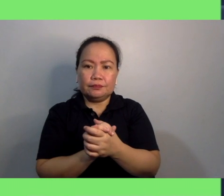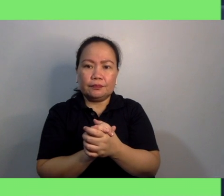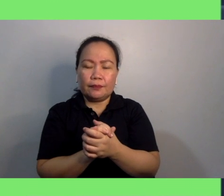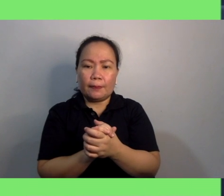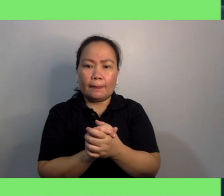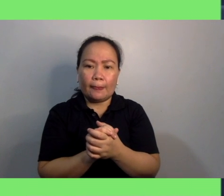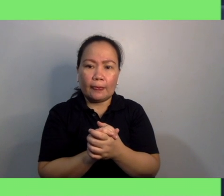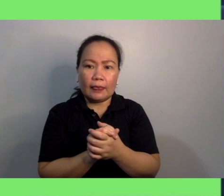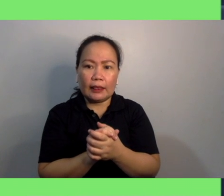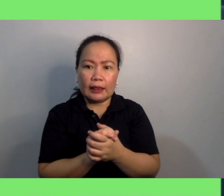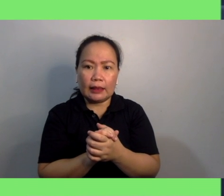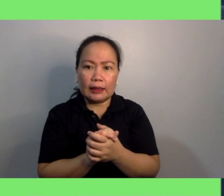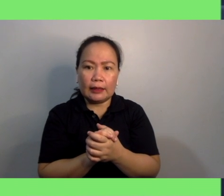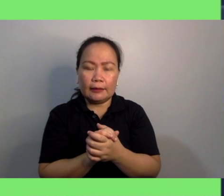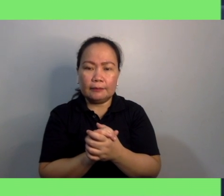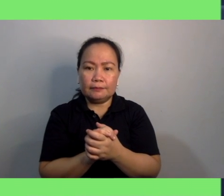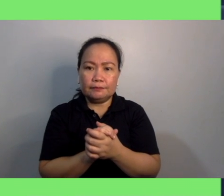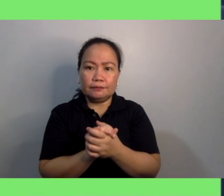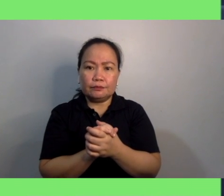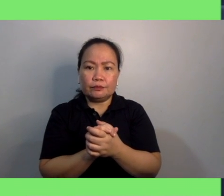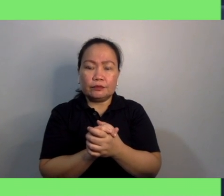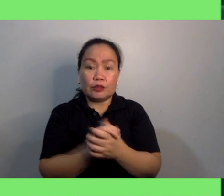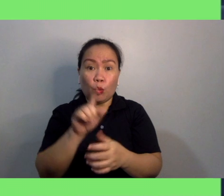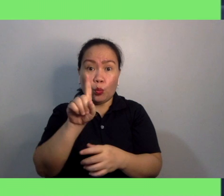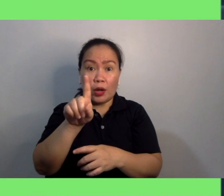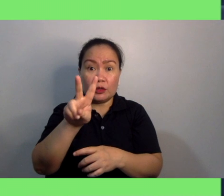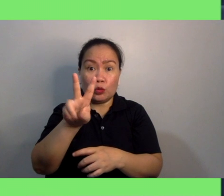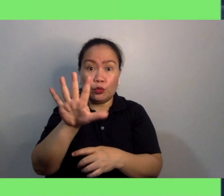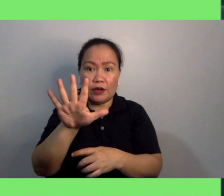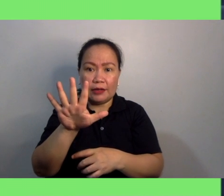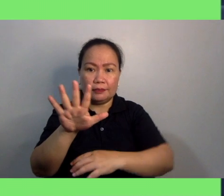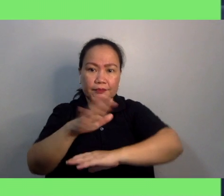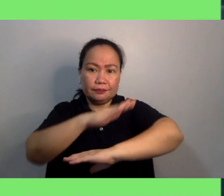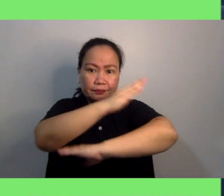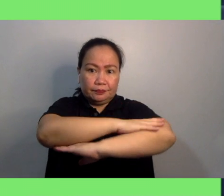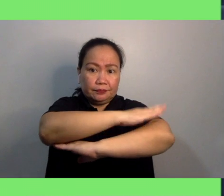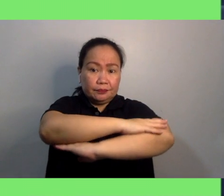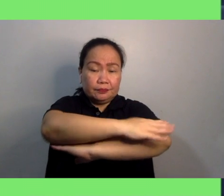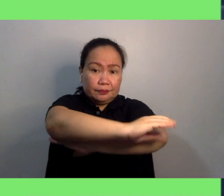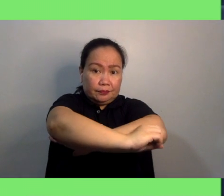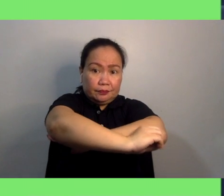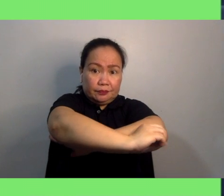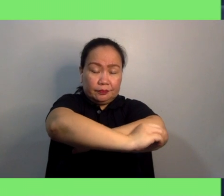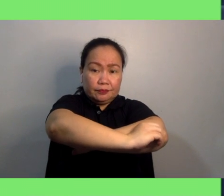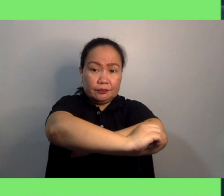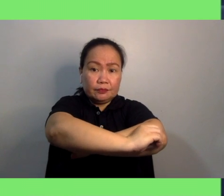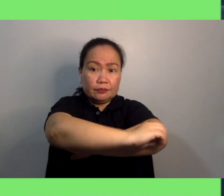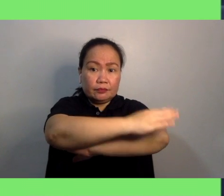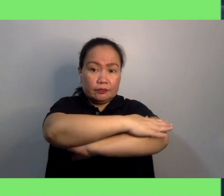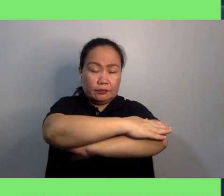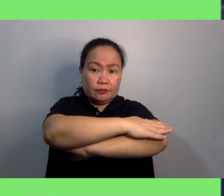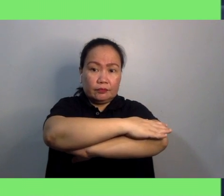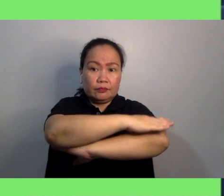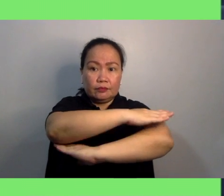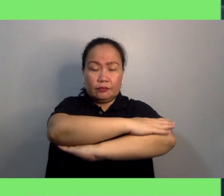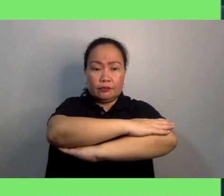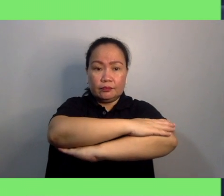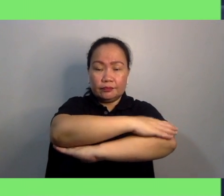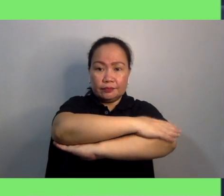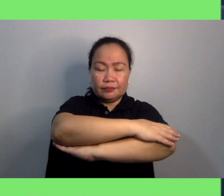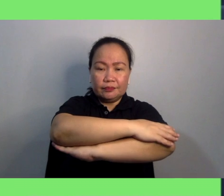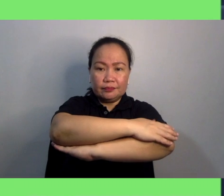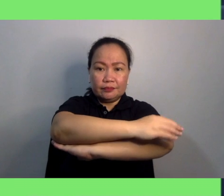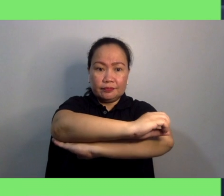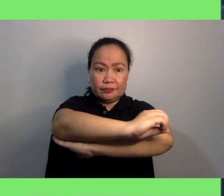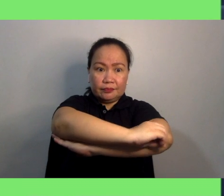I mean yung initial side. Okay? So, ayan po. So, ang sukat natin dito is 125 degrees. So, dito po tayo